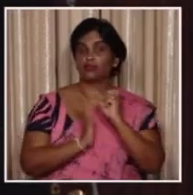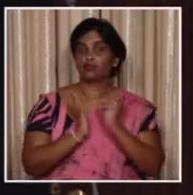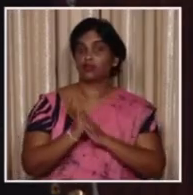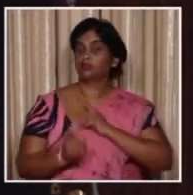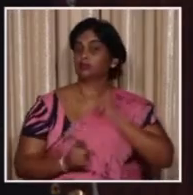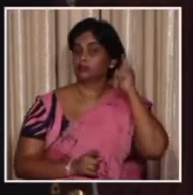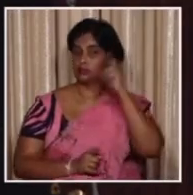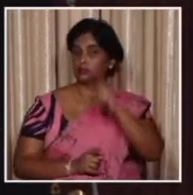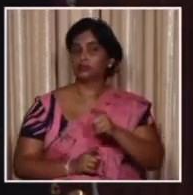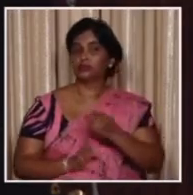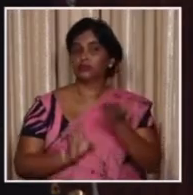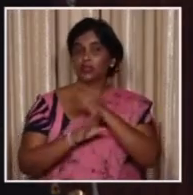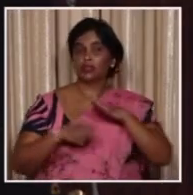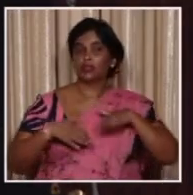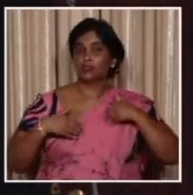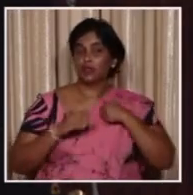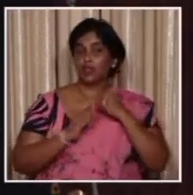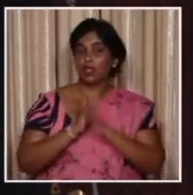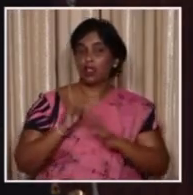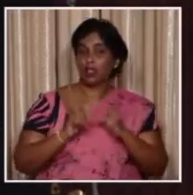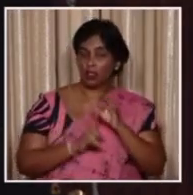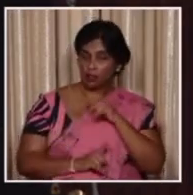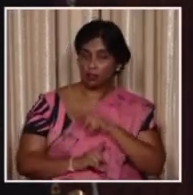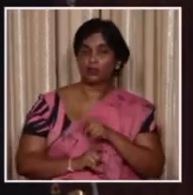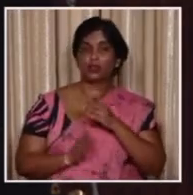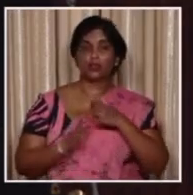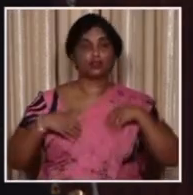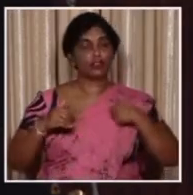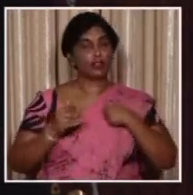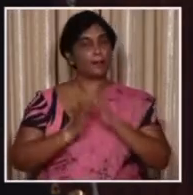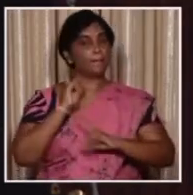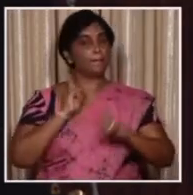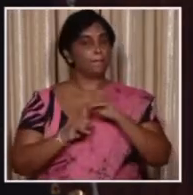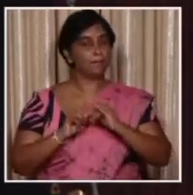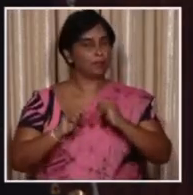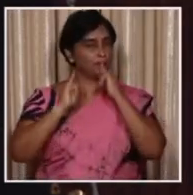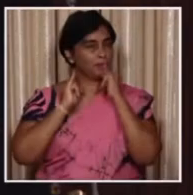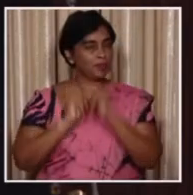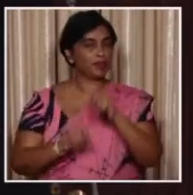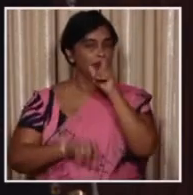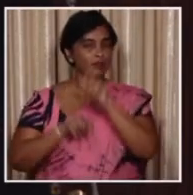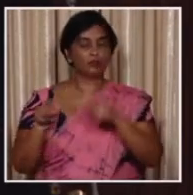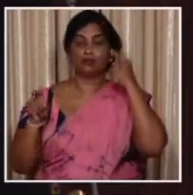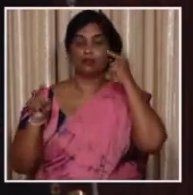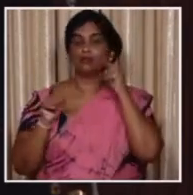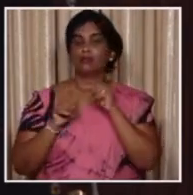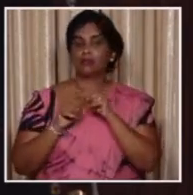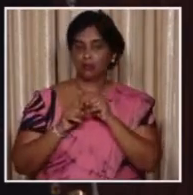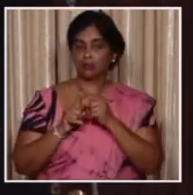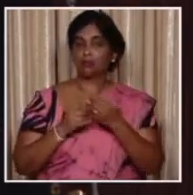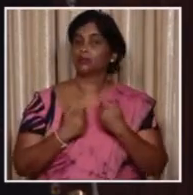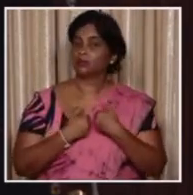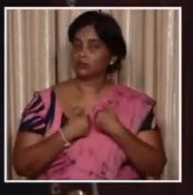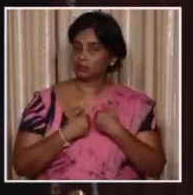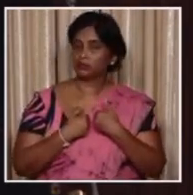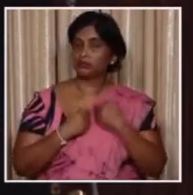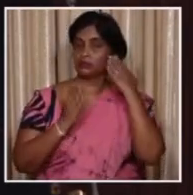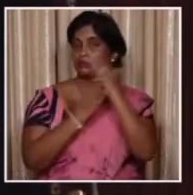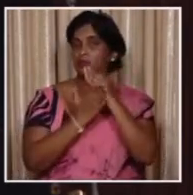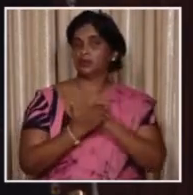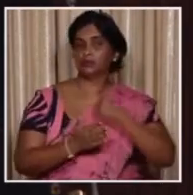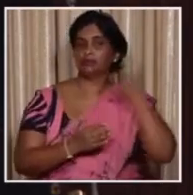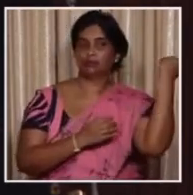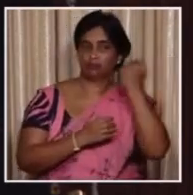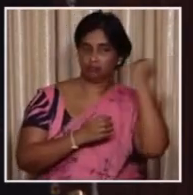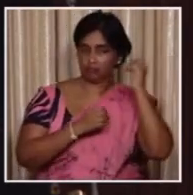ගිහිල්ලා හිටපු සෞඛ්‍ය අමාත්‍යවරයා සහ ඒ සෞඛ්‍ය අමාත්‍යාංශයේ දූෂිත නිලධාරීන් පිළිබඳව අපිට කරුණු ඉදිරිපත් කරන්න